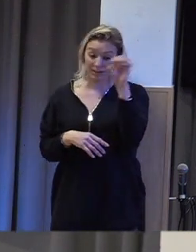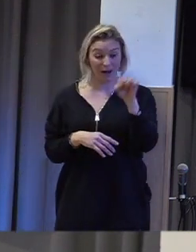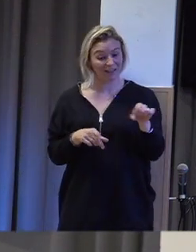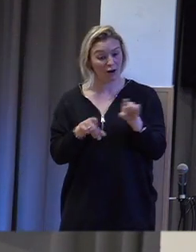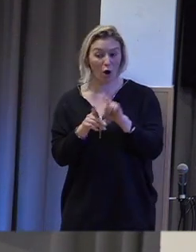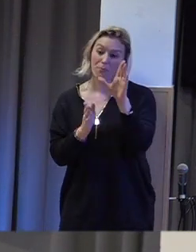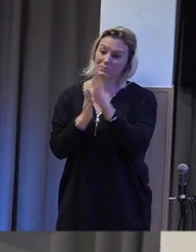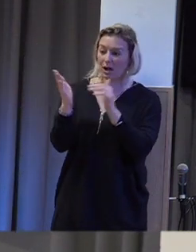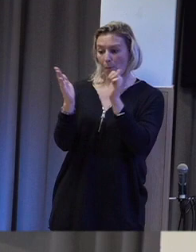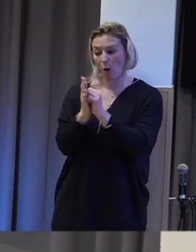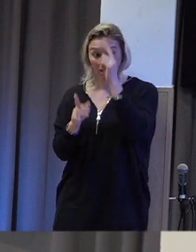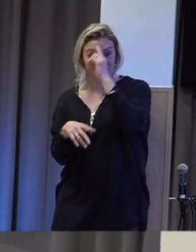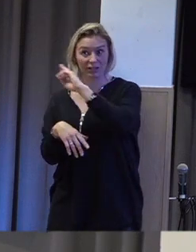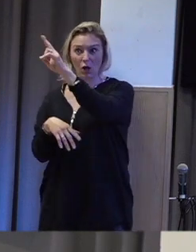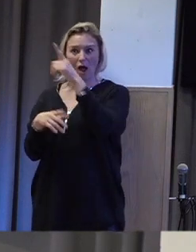Seigneur.